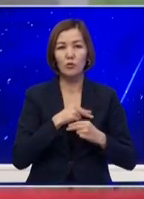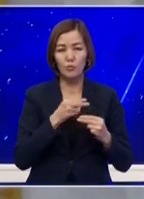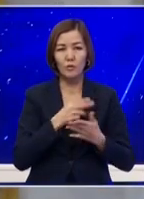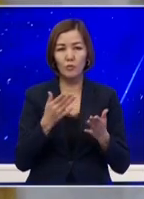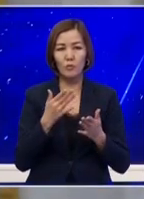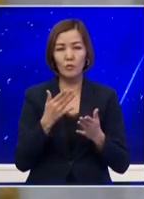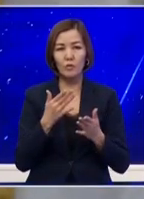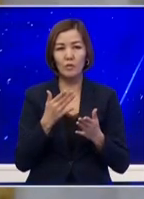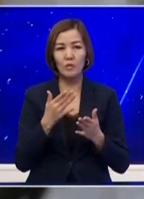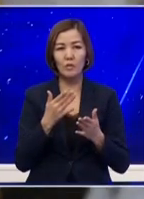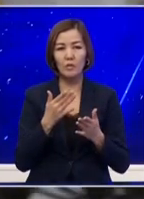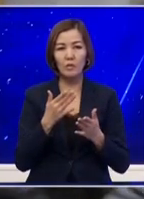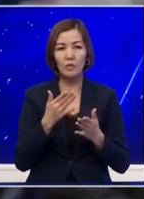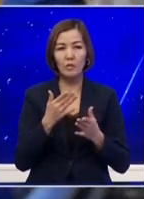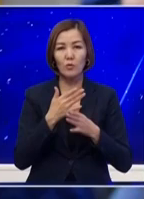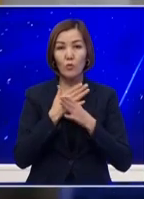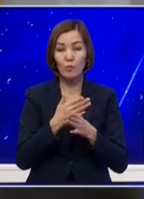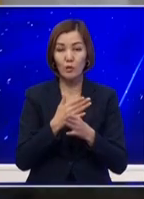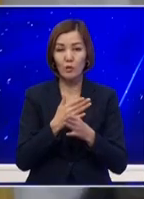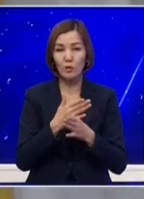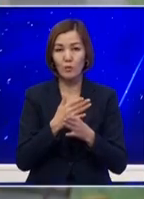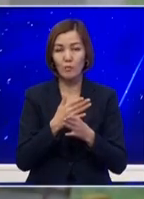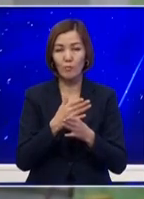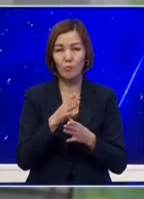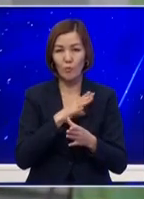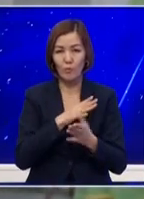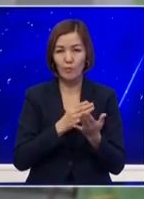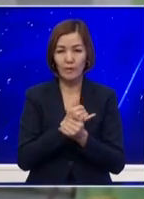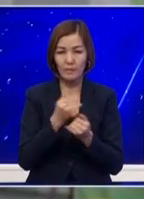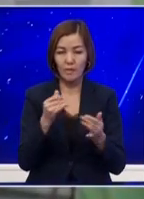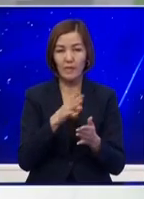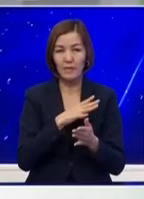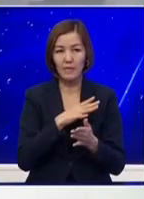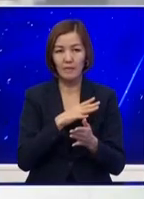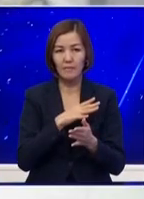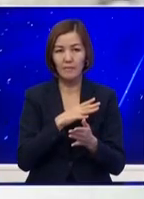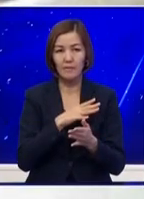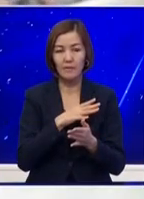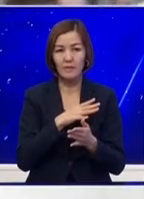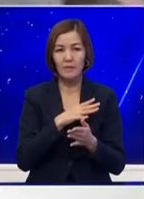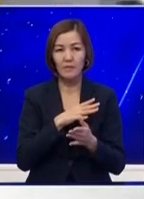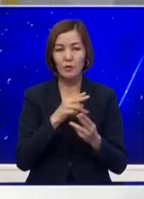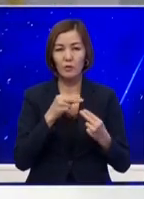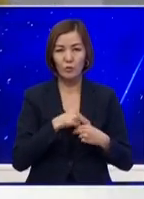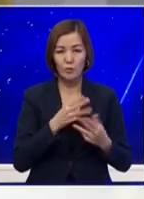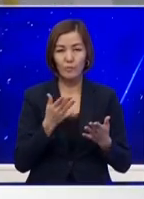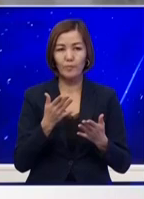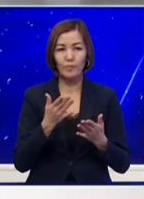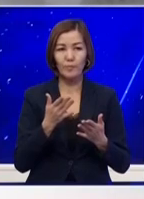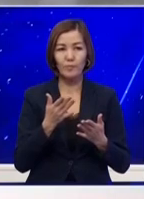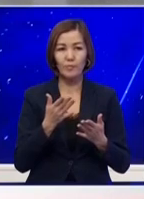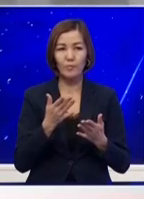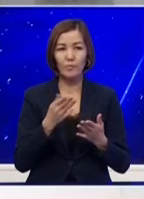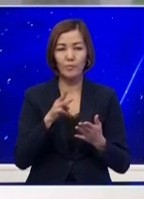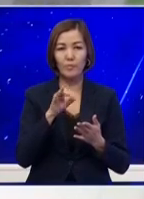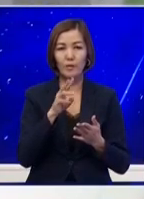деген артистердің көмекшісі деп атауға болады. Униформаға келген кезде униформада жүріп, осы